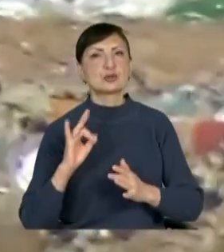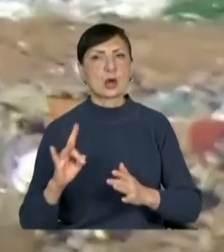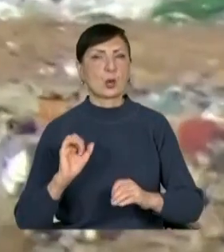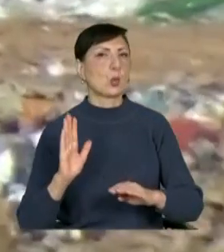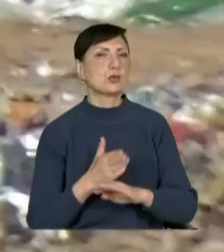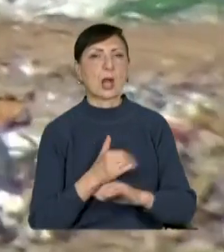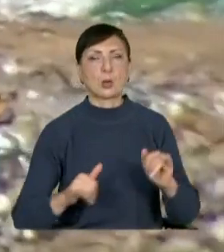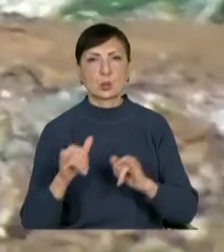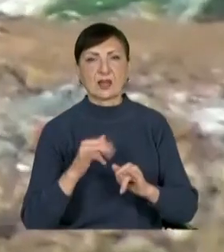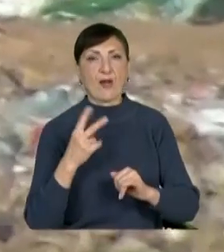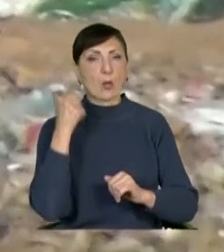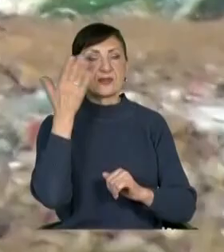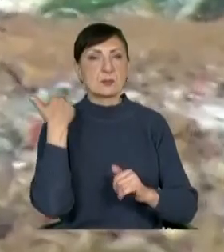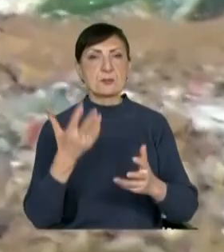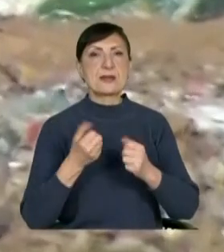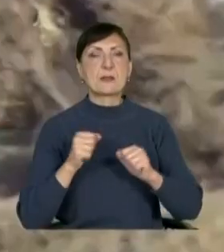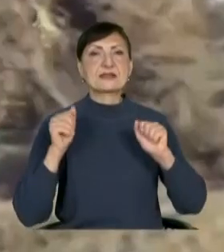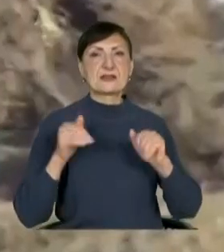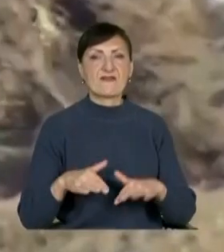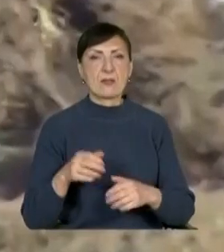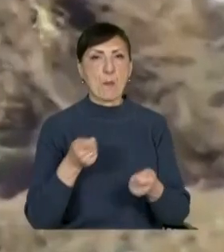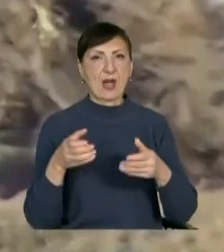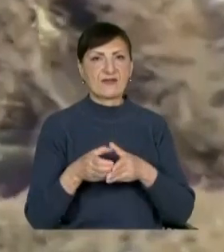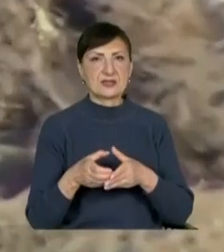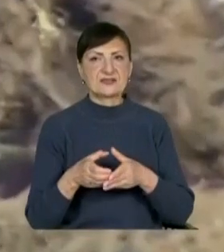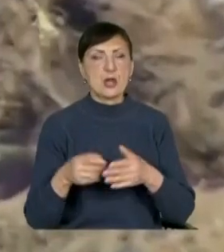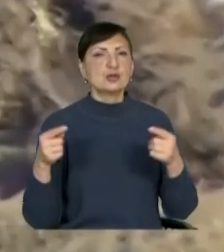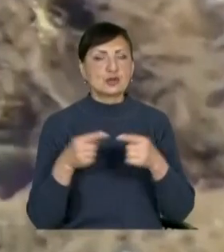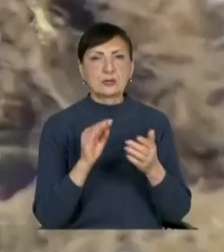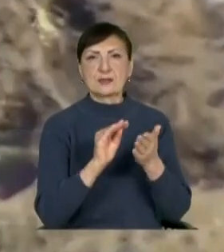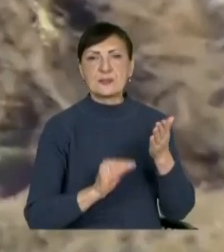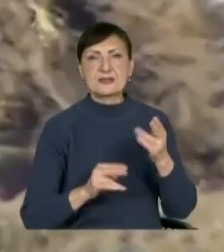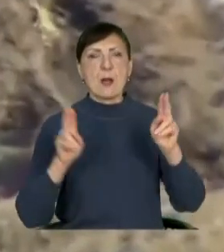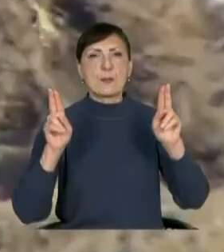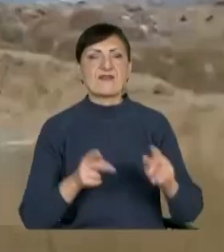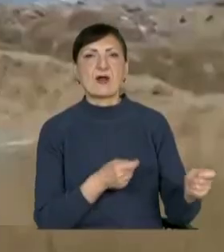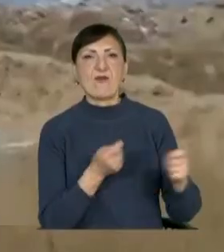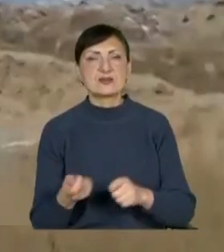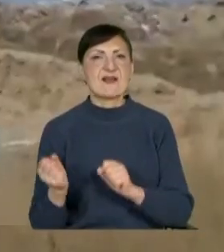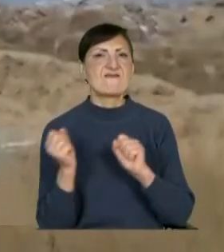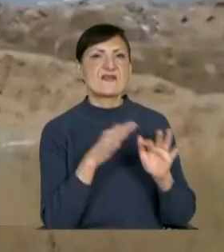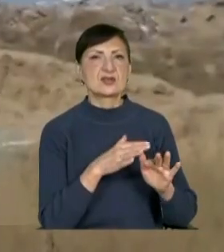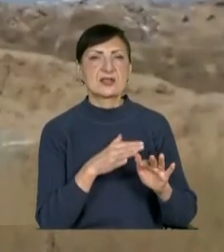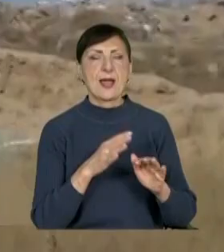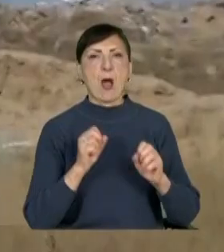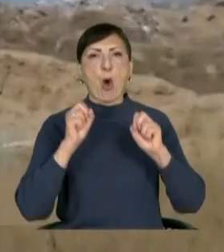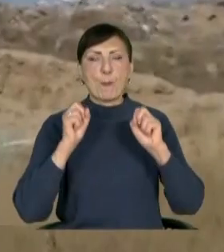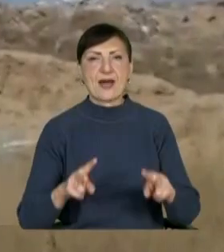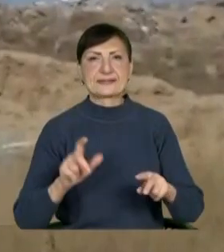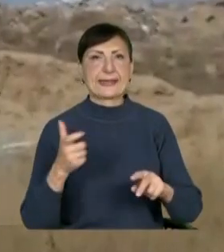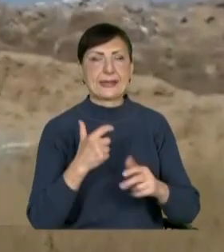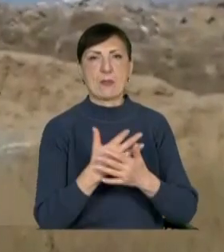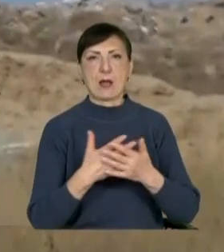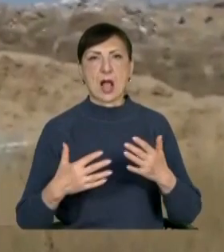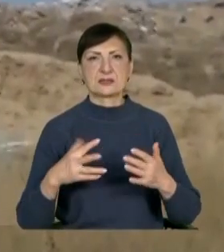удаление. 2 года назад было принято постановление правительства, где четко описаны правила ввоза, вывоза и транзита опасных и других